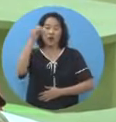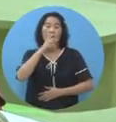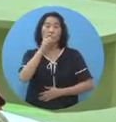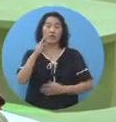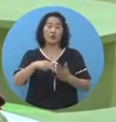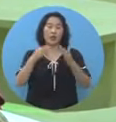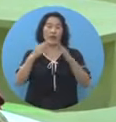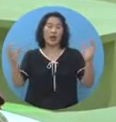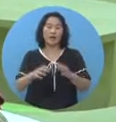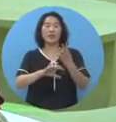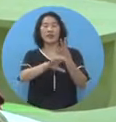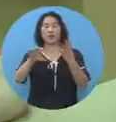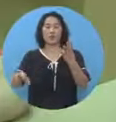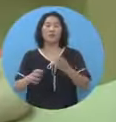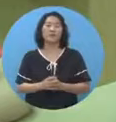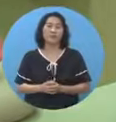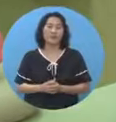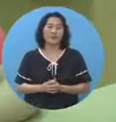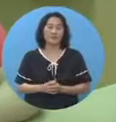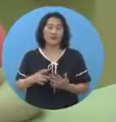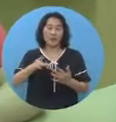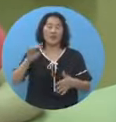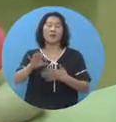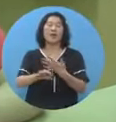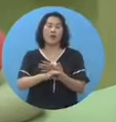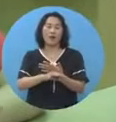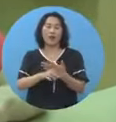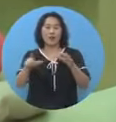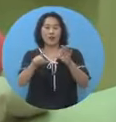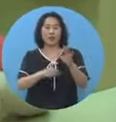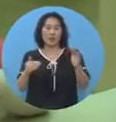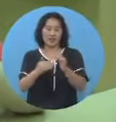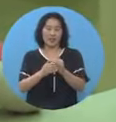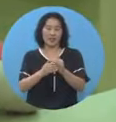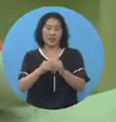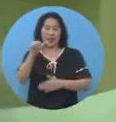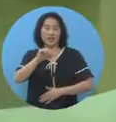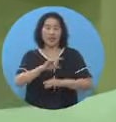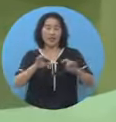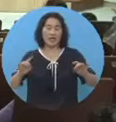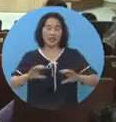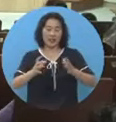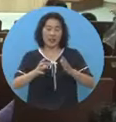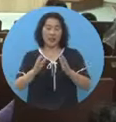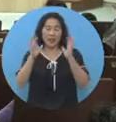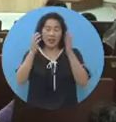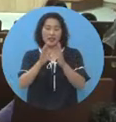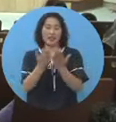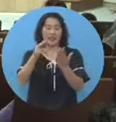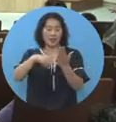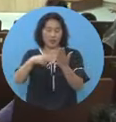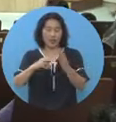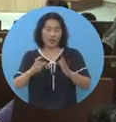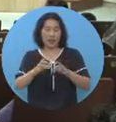삼산도서관, 광양중앙도서관 등 모두 4곳입니다. 선정된 도서관은 오는 10월까지 아시아 각국의 동화